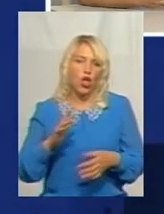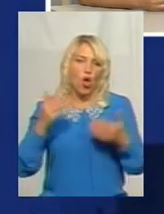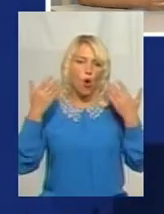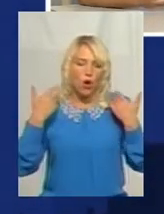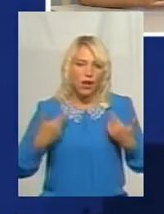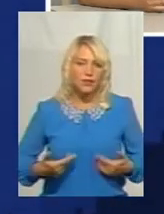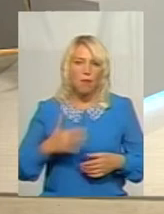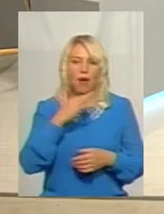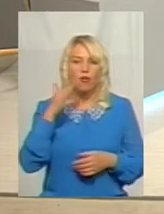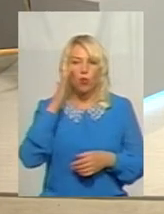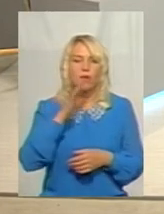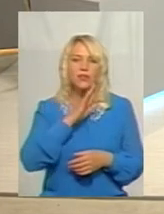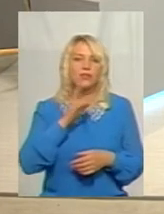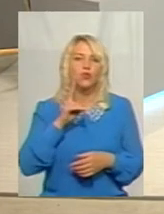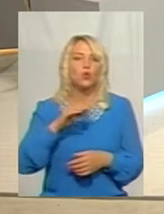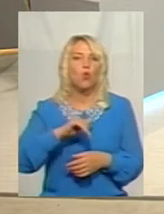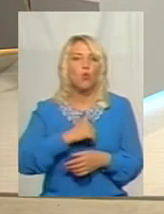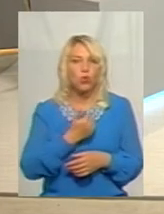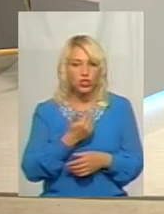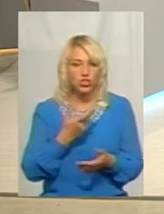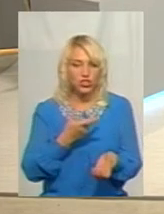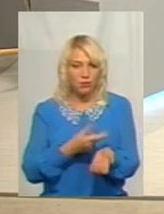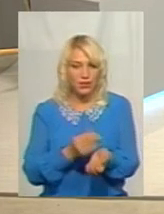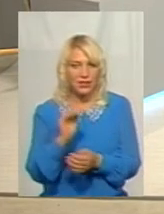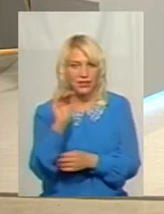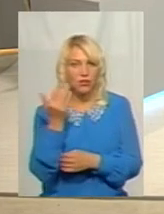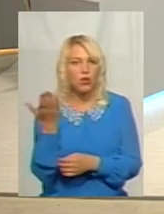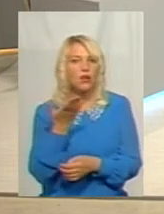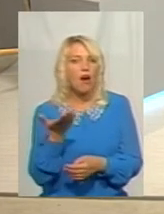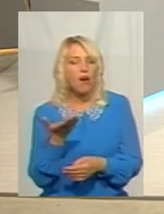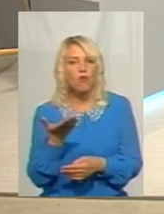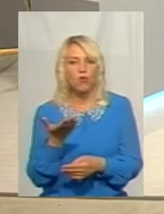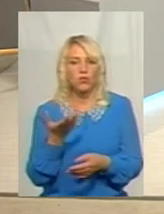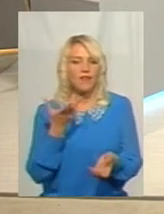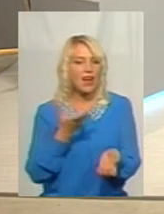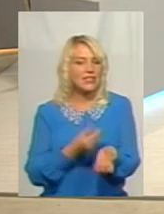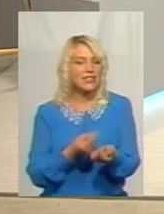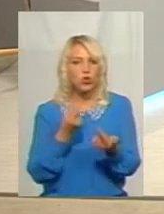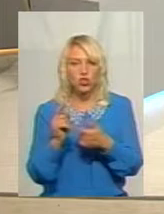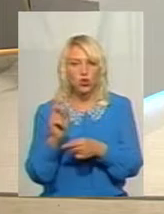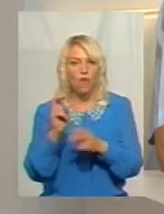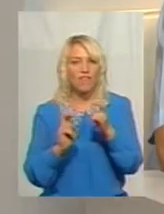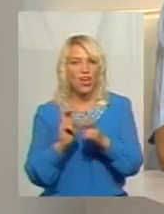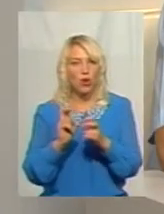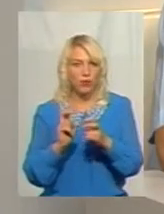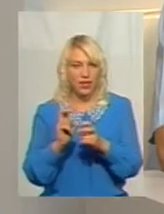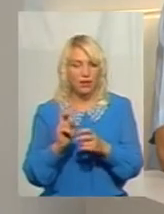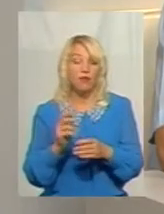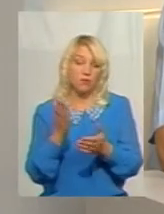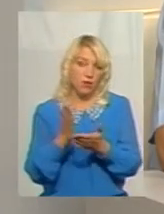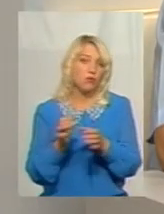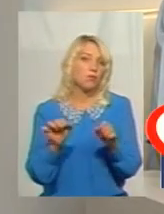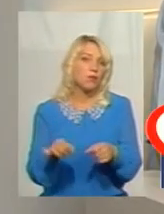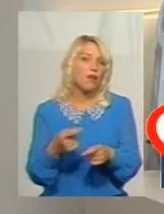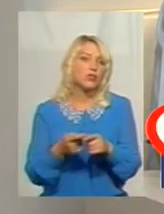Багато батьків, які хочуть щепити дитину якоюсь вакциною іншого виробника, ну вони мають право це